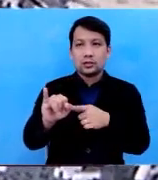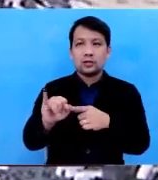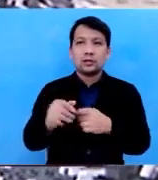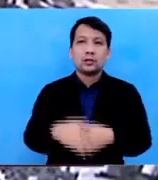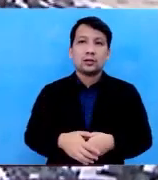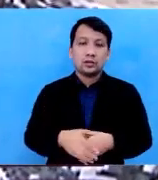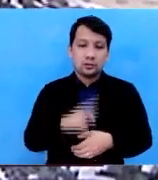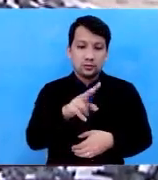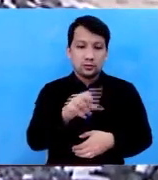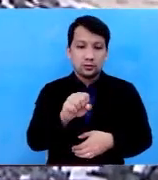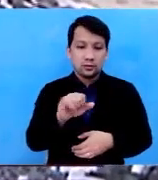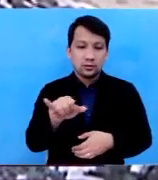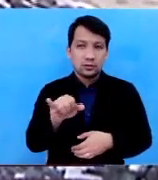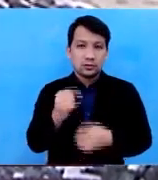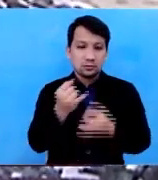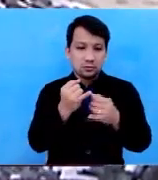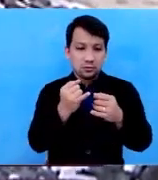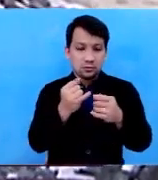inspection. So